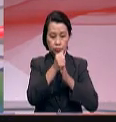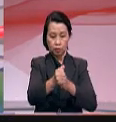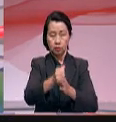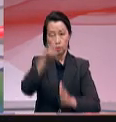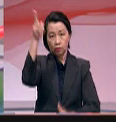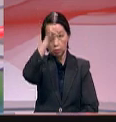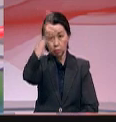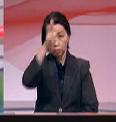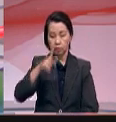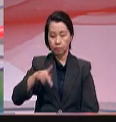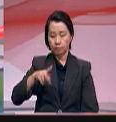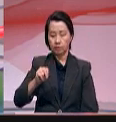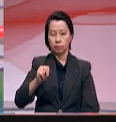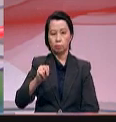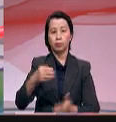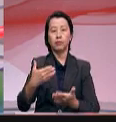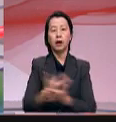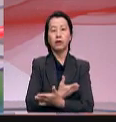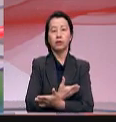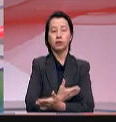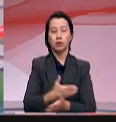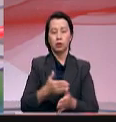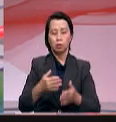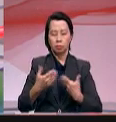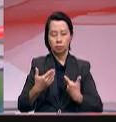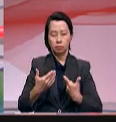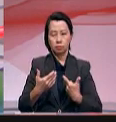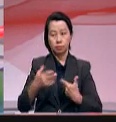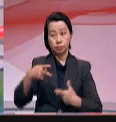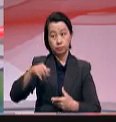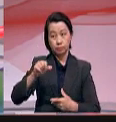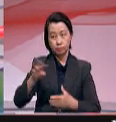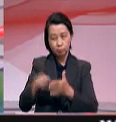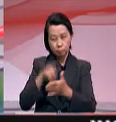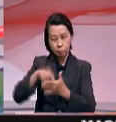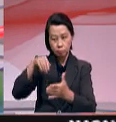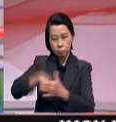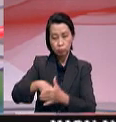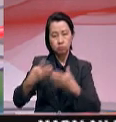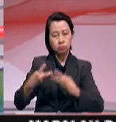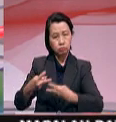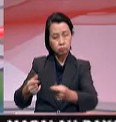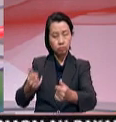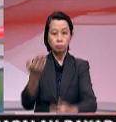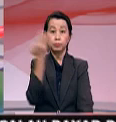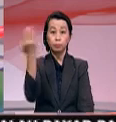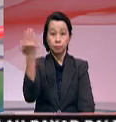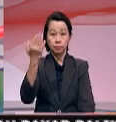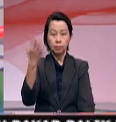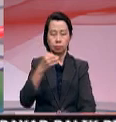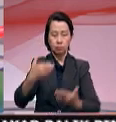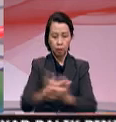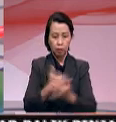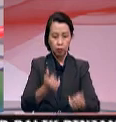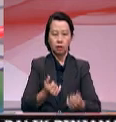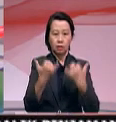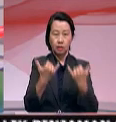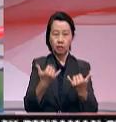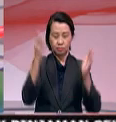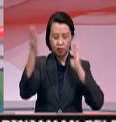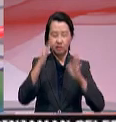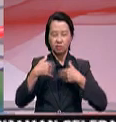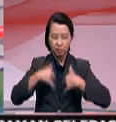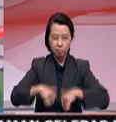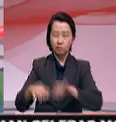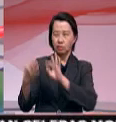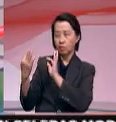Kerajaan Persekutuan Yang Baharu. Perjalanan pilihan raya juga berlangsung dalam suasana normal baharu tatkala negara masih berperang dengan